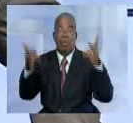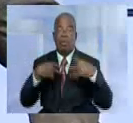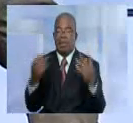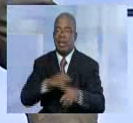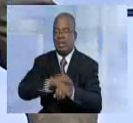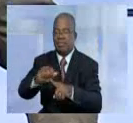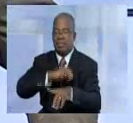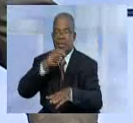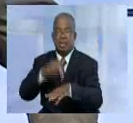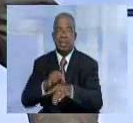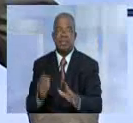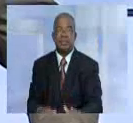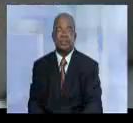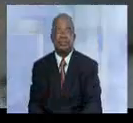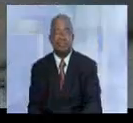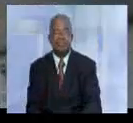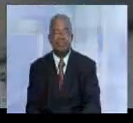cadres africains.